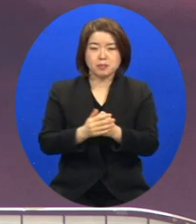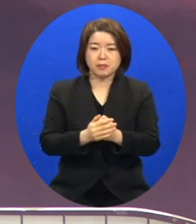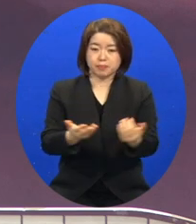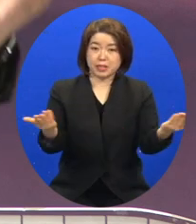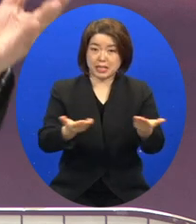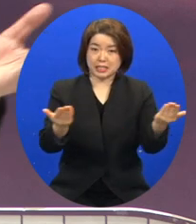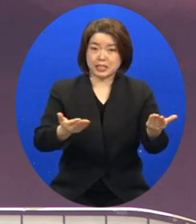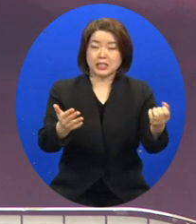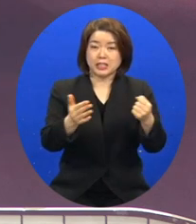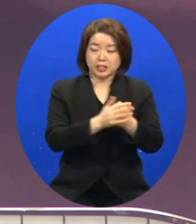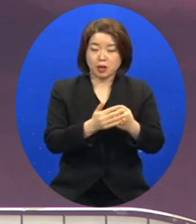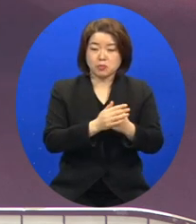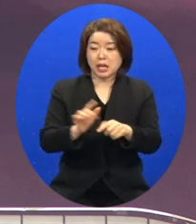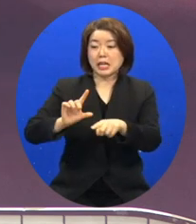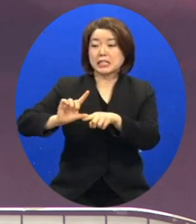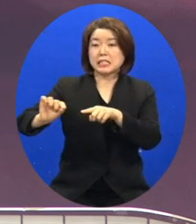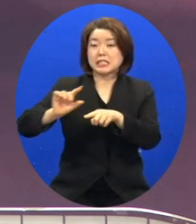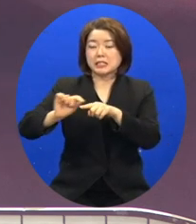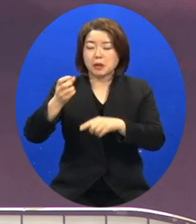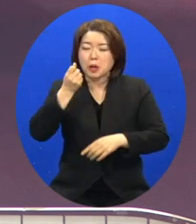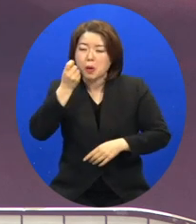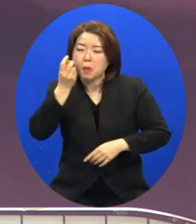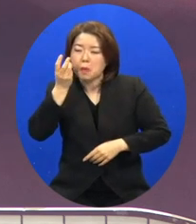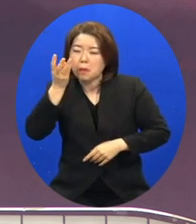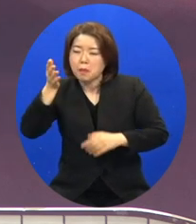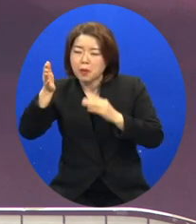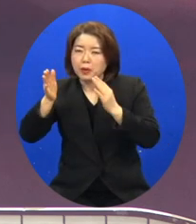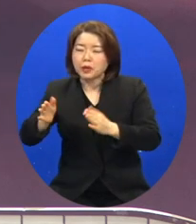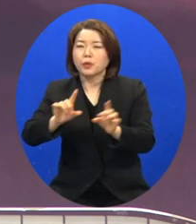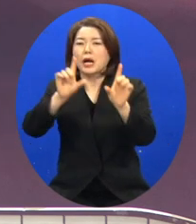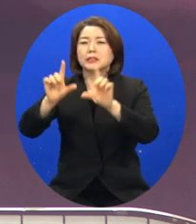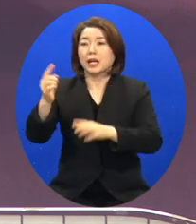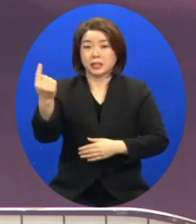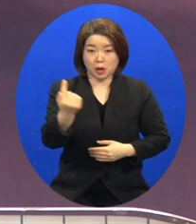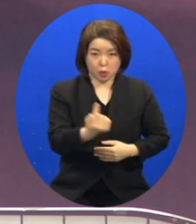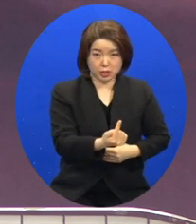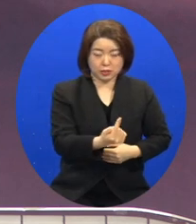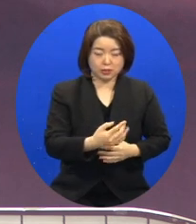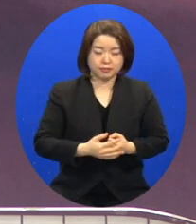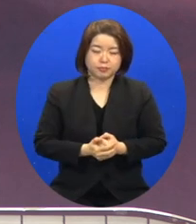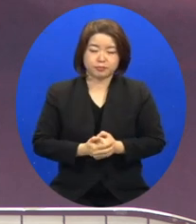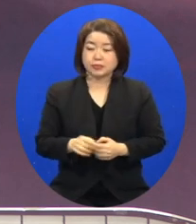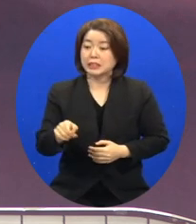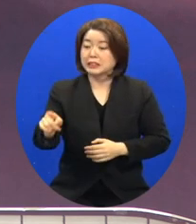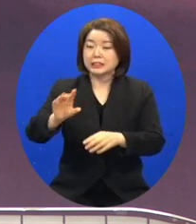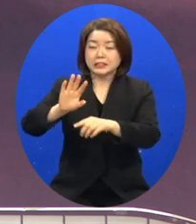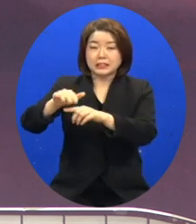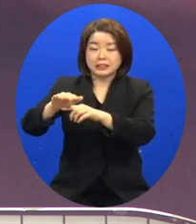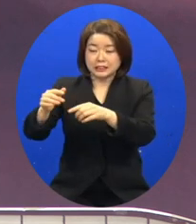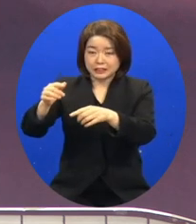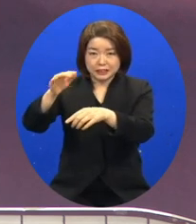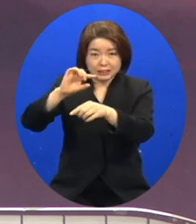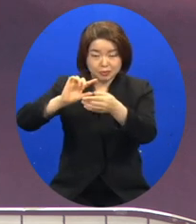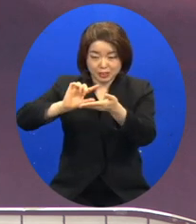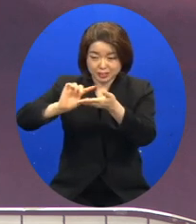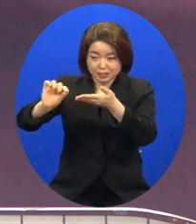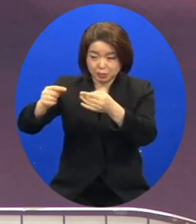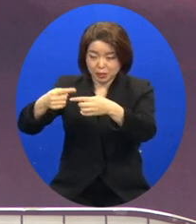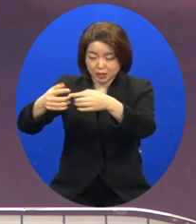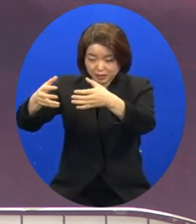1 몇 개월을 지나다가 오신 분이 계십니다 그런게 지방에서 그 지역의 넣은 교회를 다니게